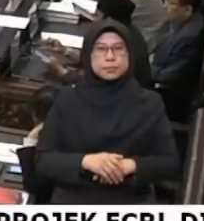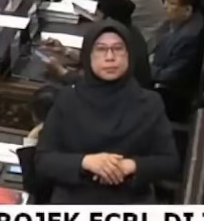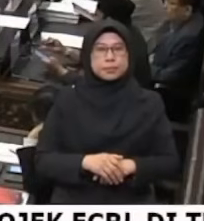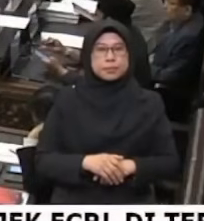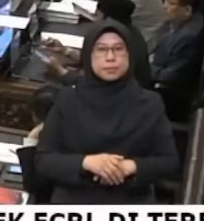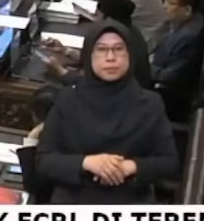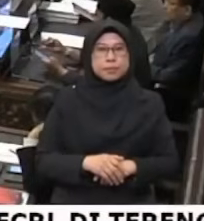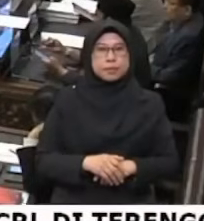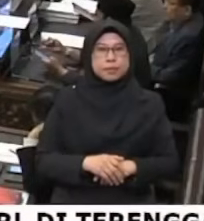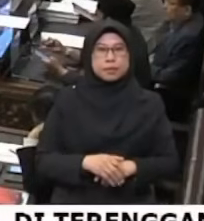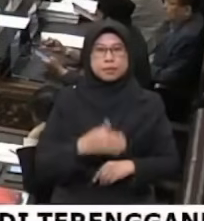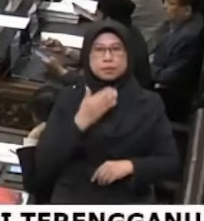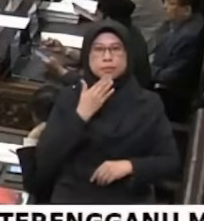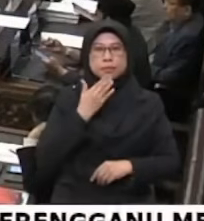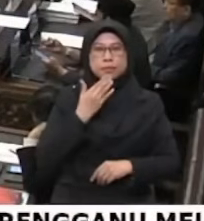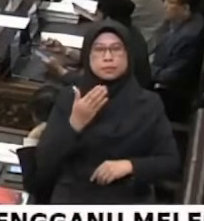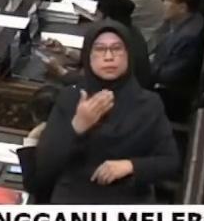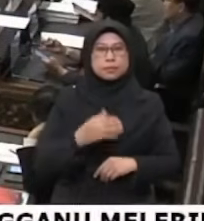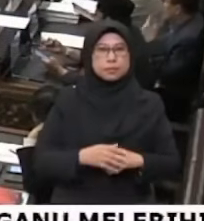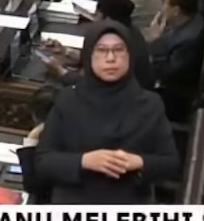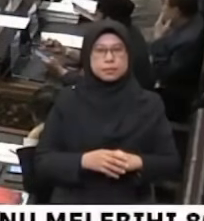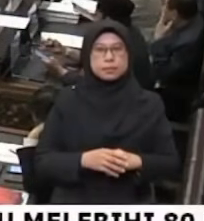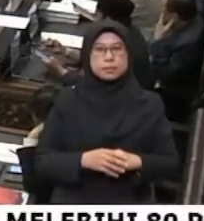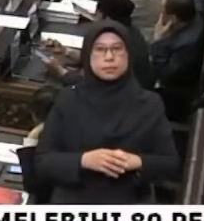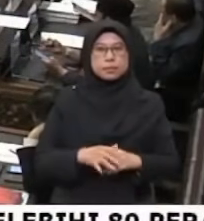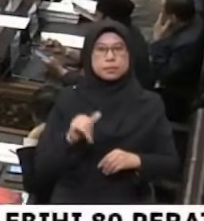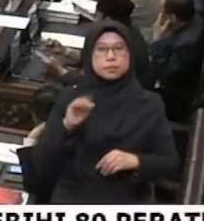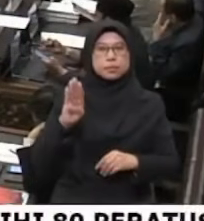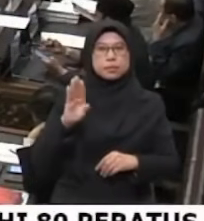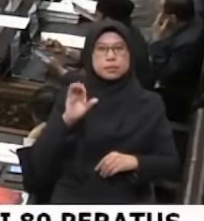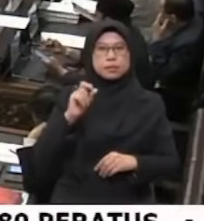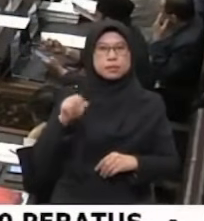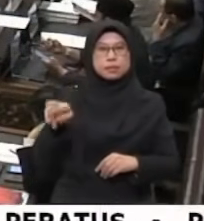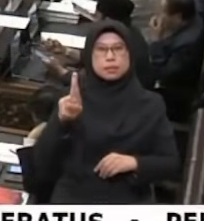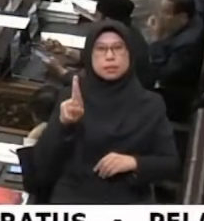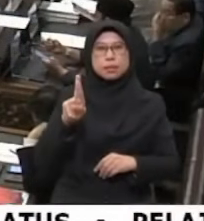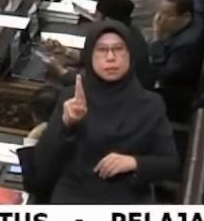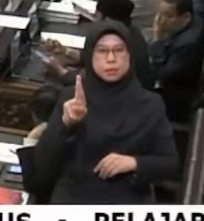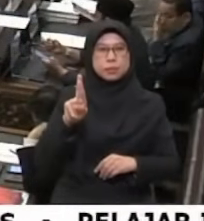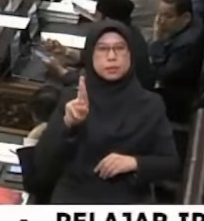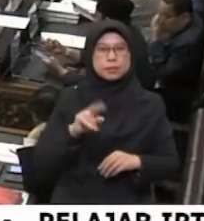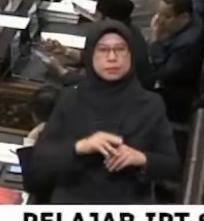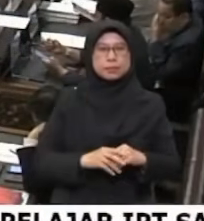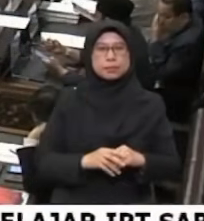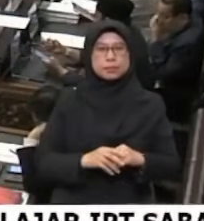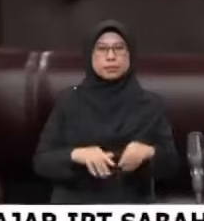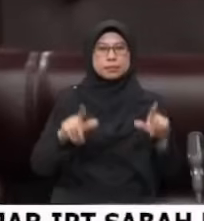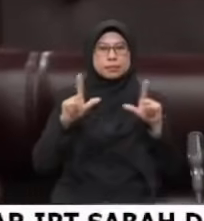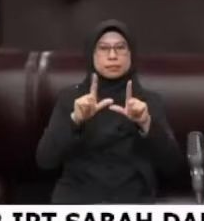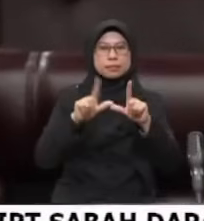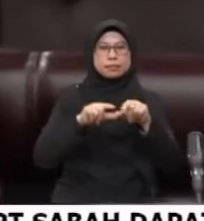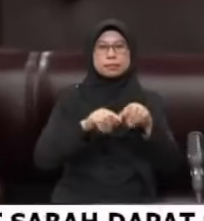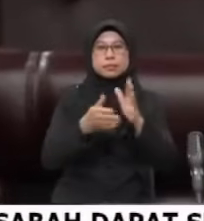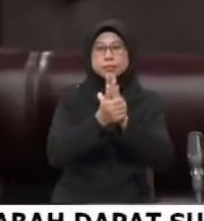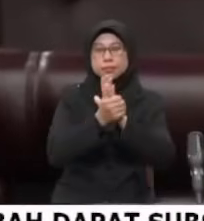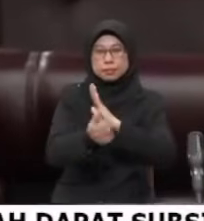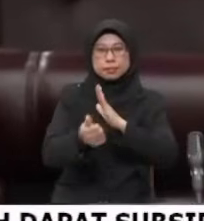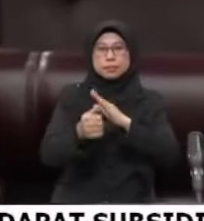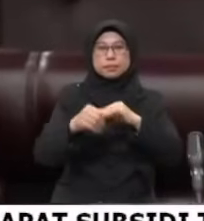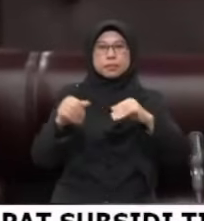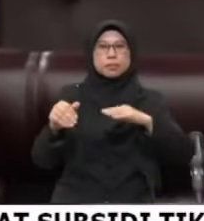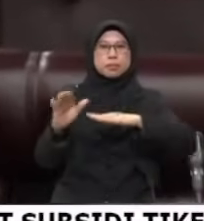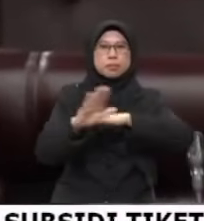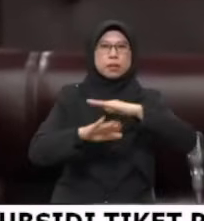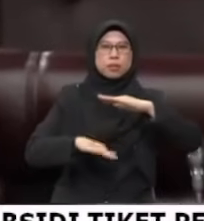kasih terima kasih yang berhormat Senator pertamanya ada lesen kompetensi adalah di bawah negeri